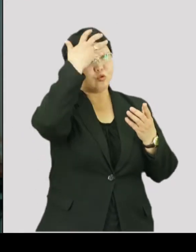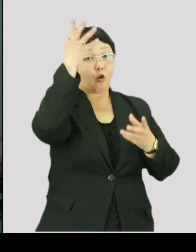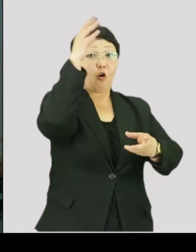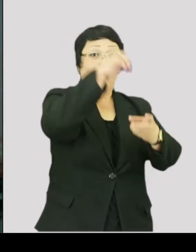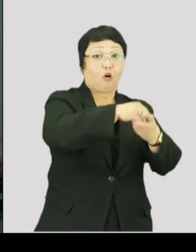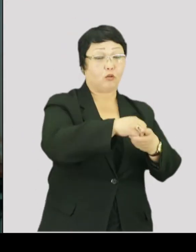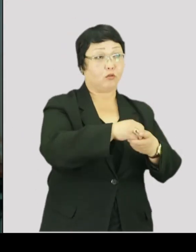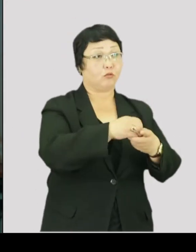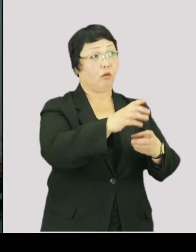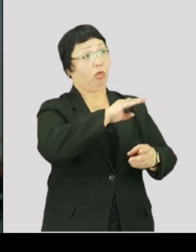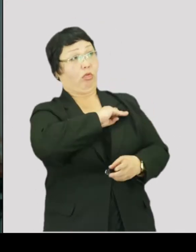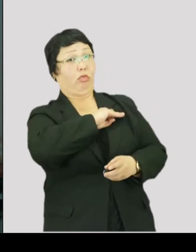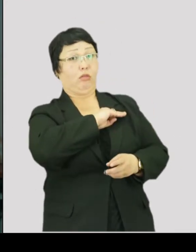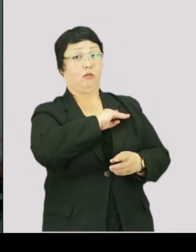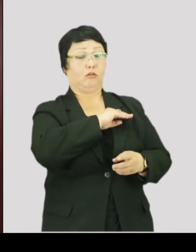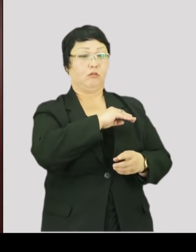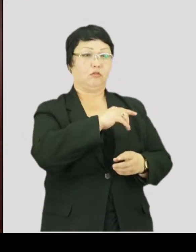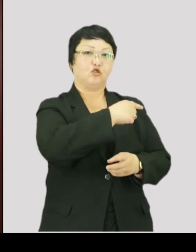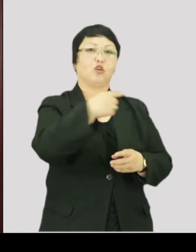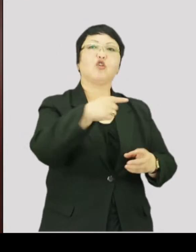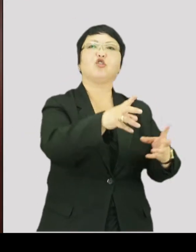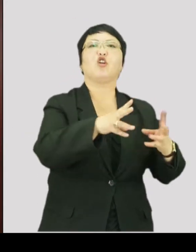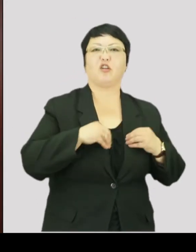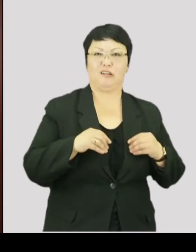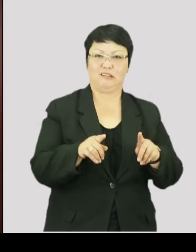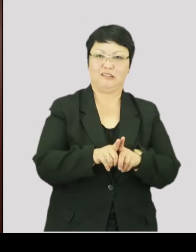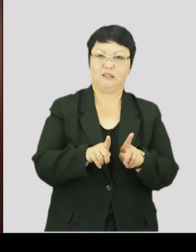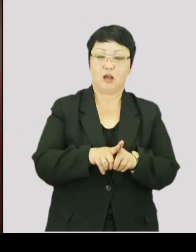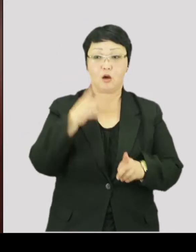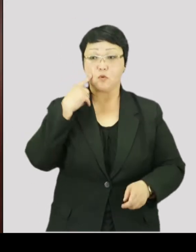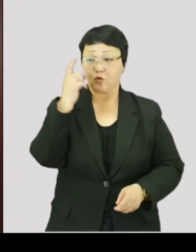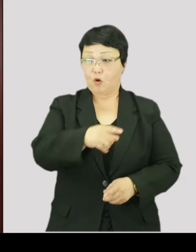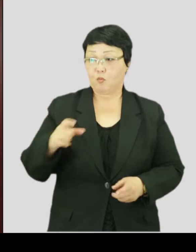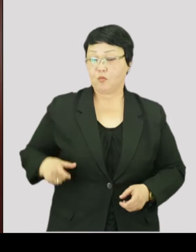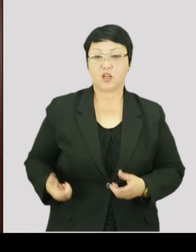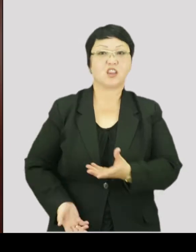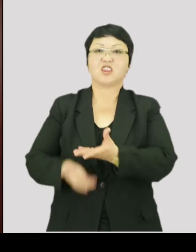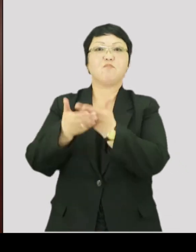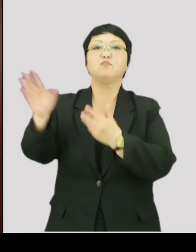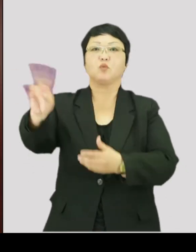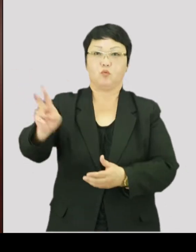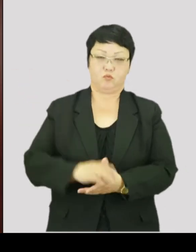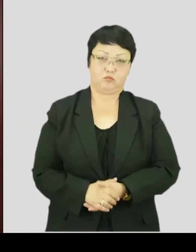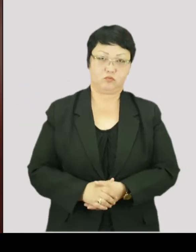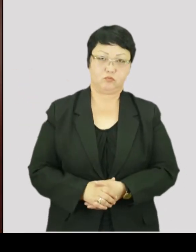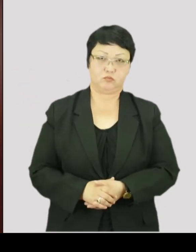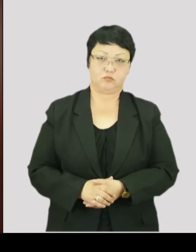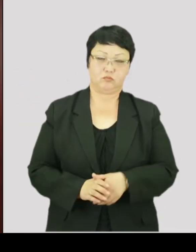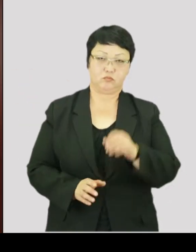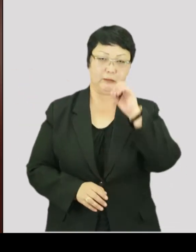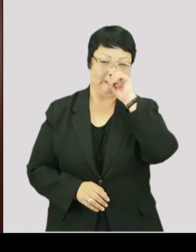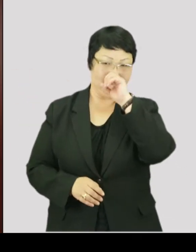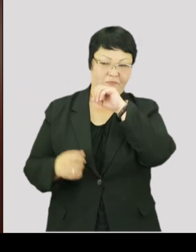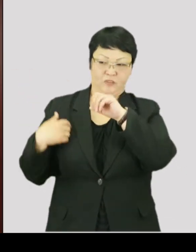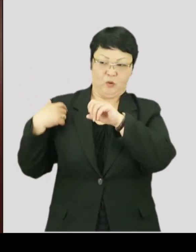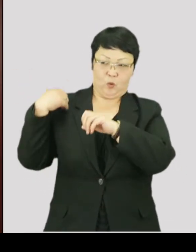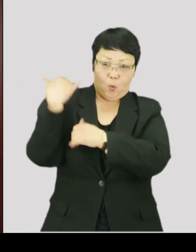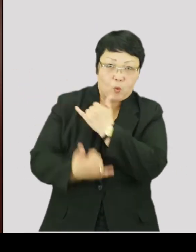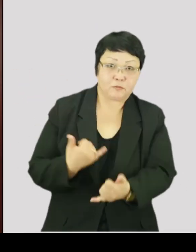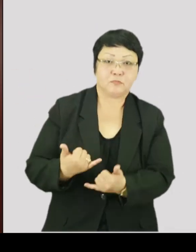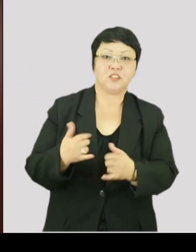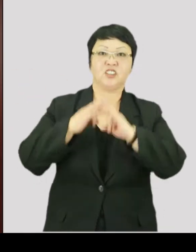одоо оролцоход бас нөлөөлдөг болов гэж байна таард. Эмэгтэйчүүдийг үл дэмжих хандлага бол ерөөсөө уламжлалт нийгмийн ийм одоо